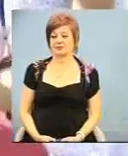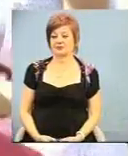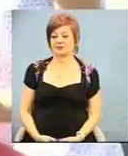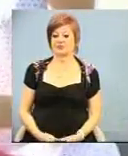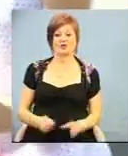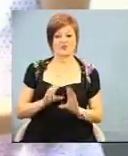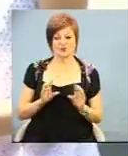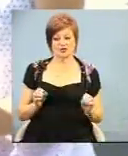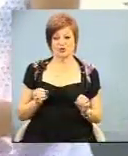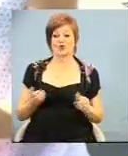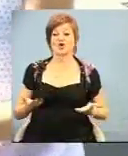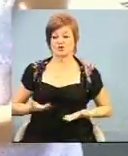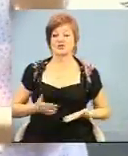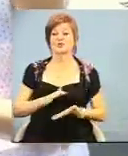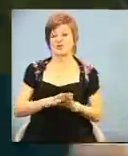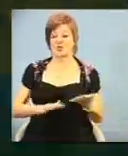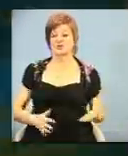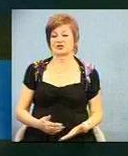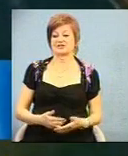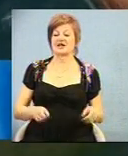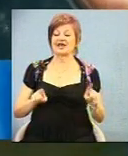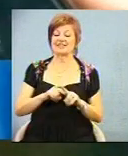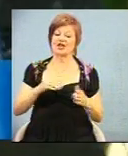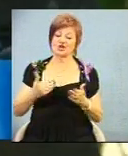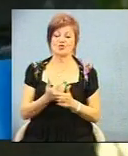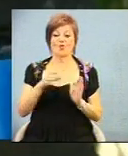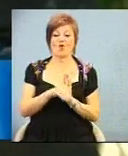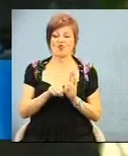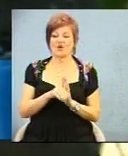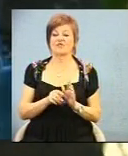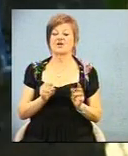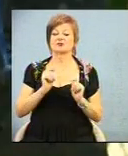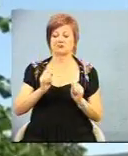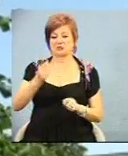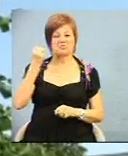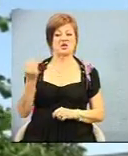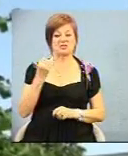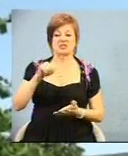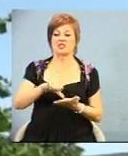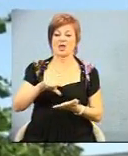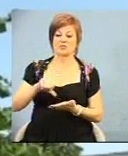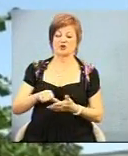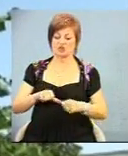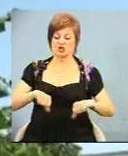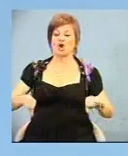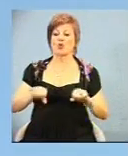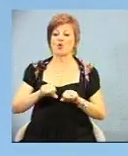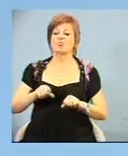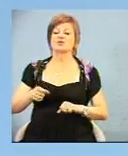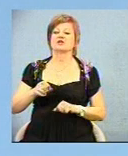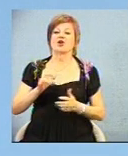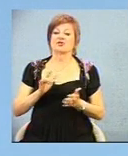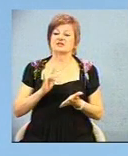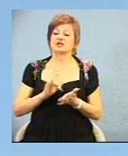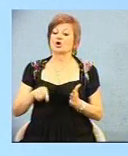І все, життя продовжується. Такі нововведення стали можливі завдяки ініціативі представників комітету мікрорайону «Центр